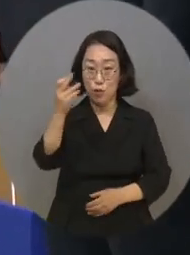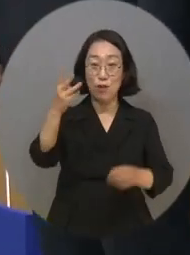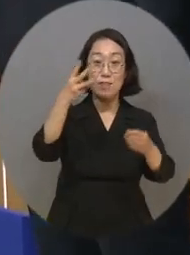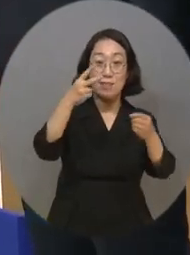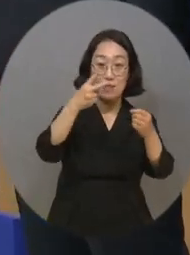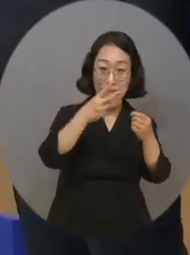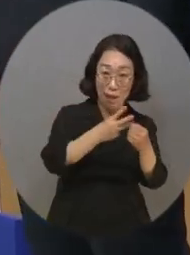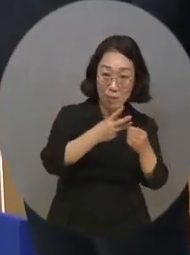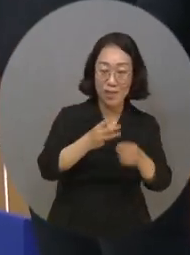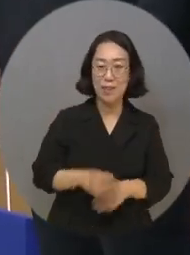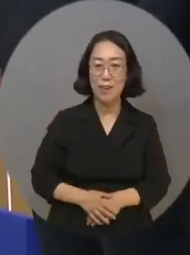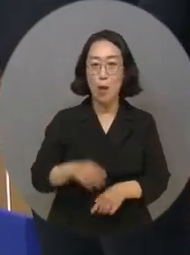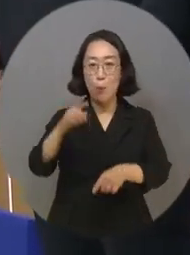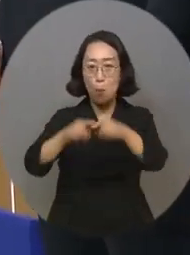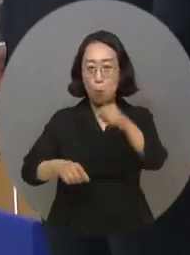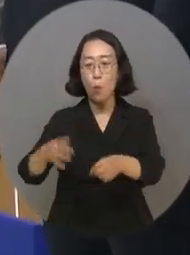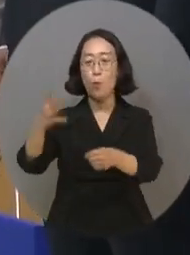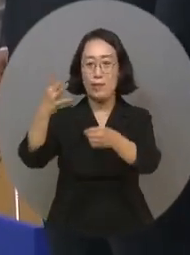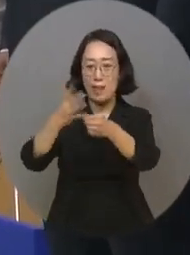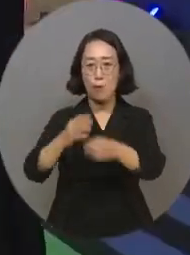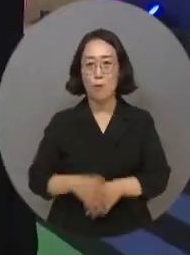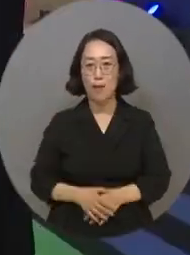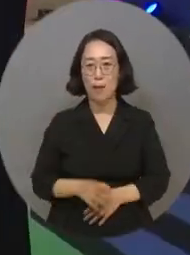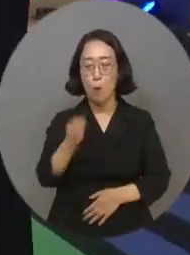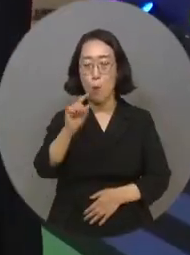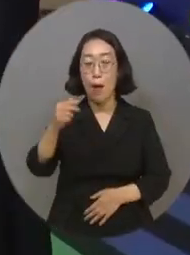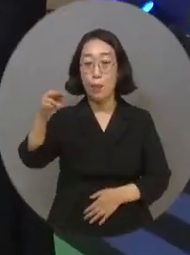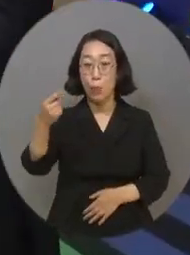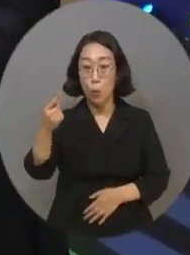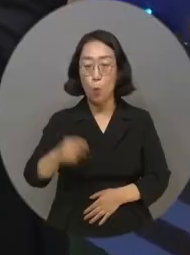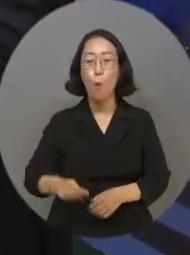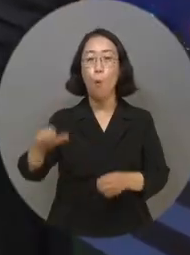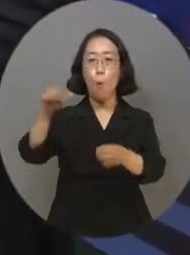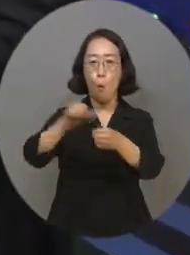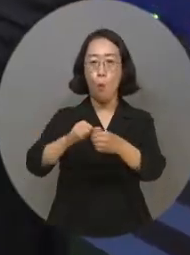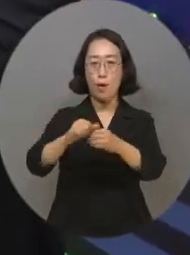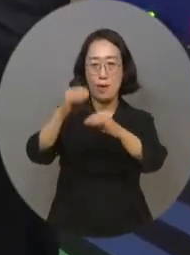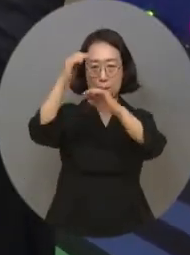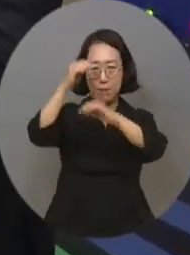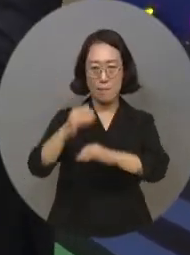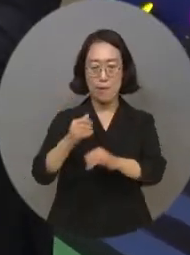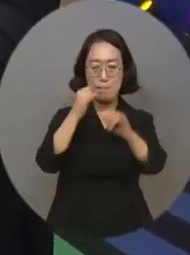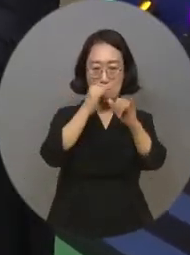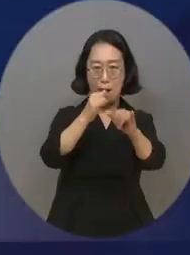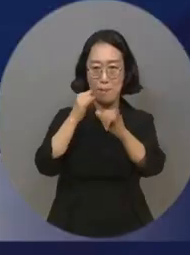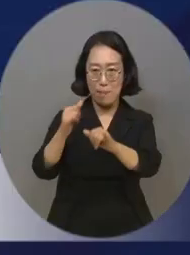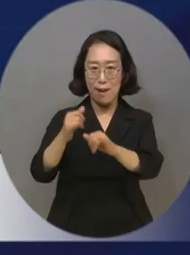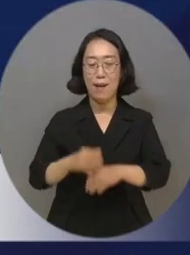종합 3위, 목포시가 종합 4위, 완도군이 종합 5위를 차지했습니다.